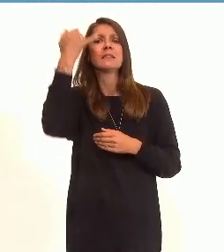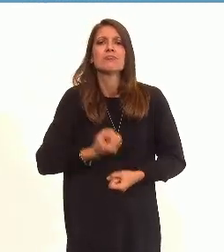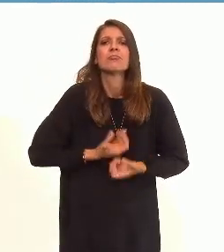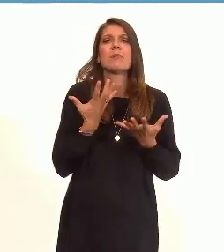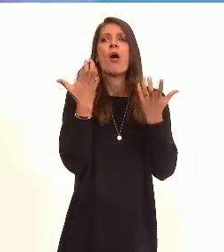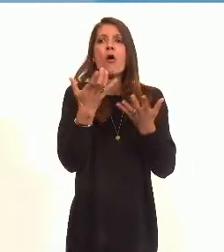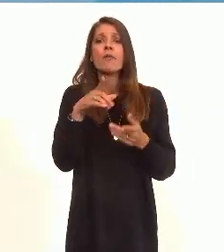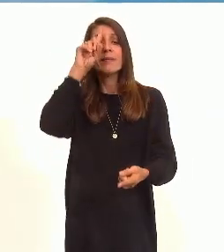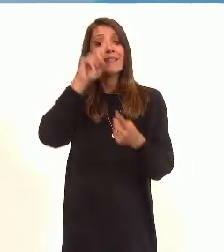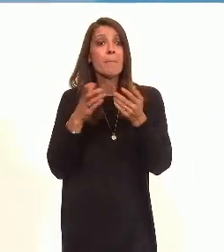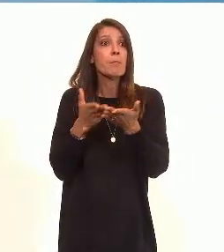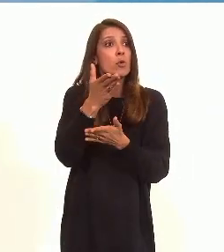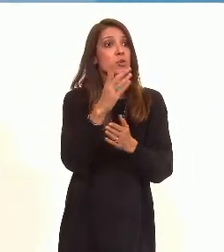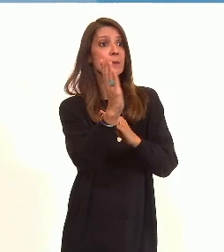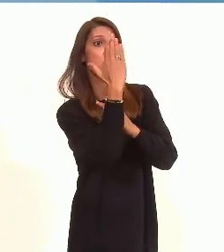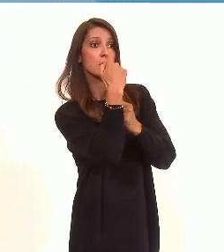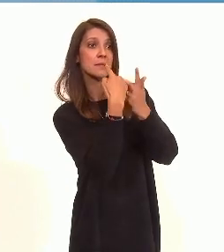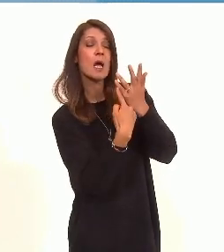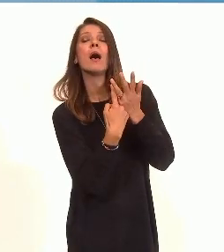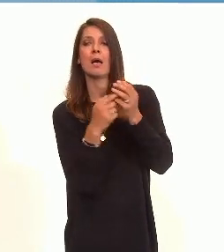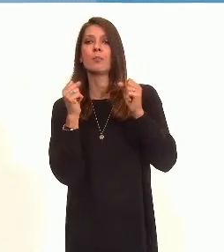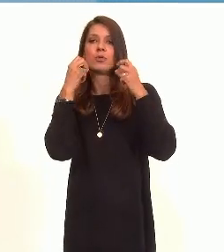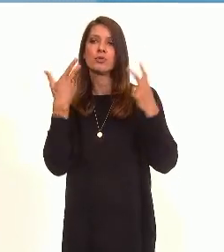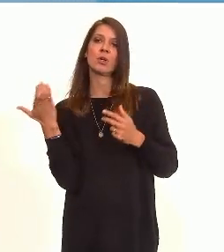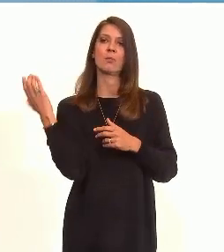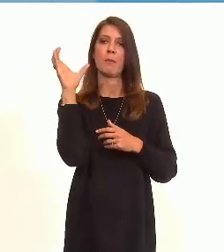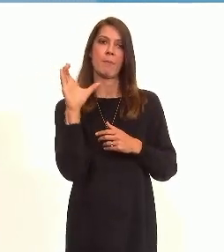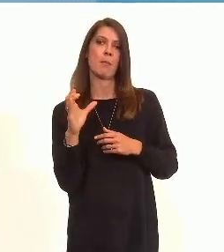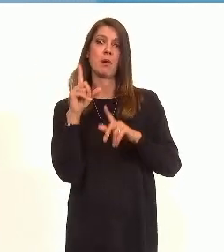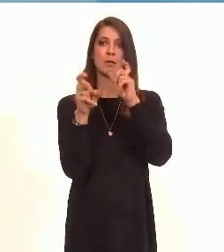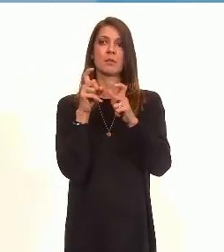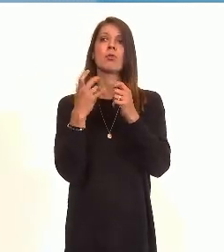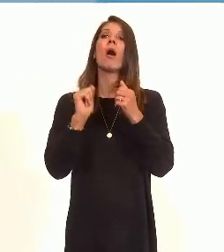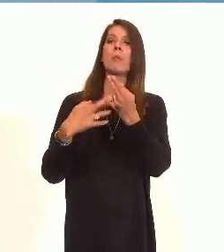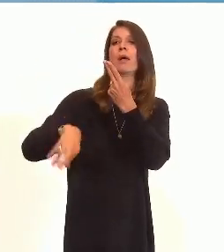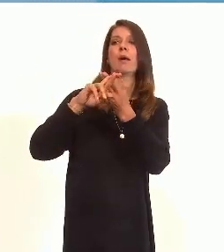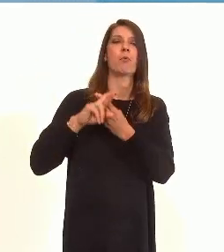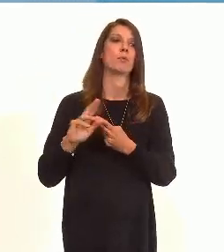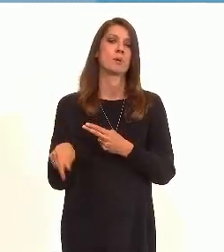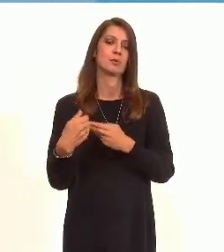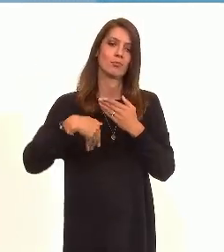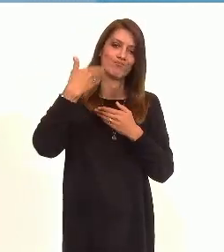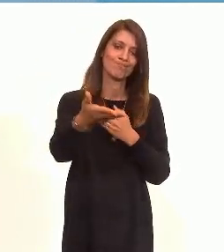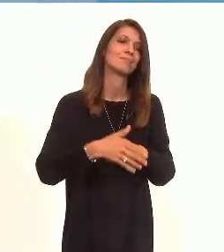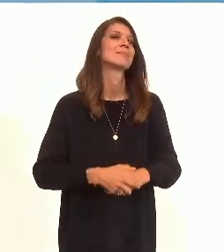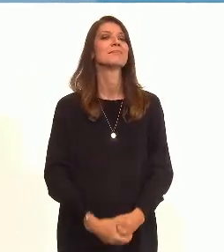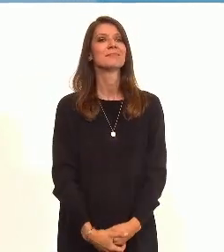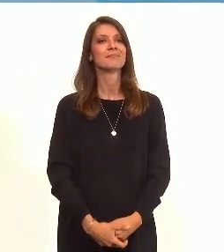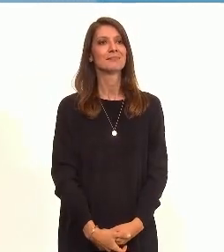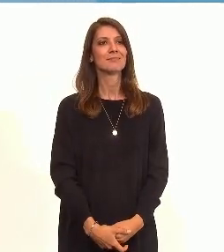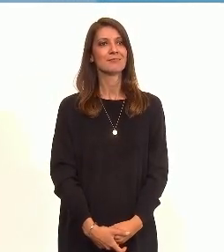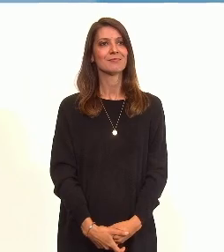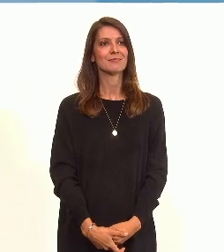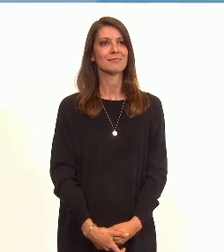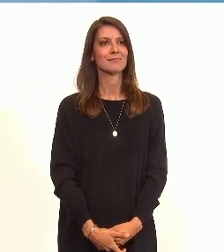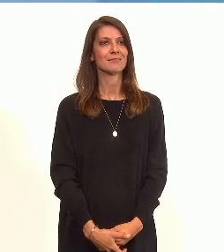les projets que vous allez voir, eh bien, à poser vos questions sur le chat, et ces questions, eh bien, les porteurs de projets y répondront une fois qu'ils seront venus